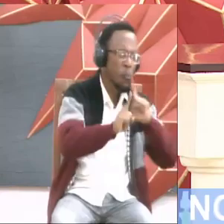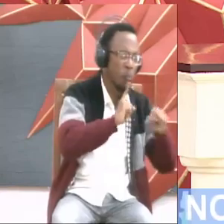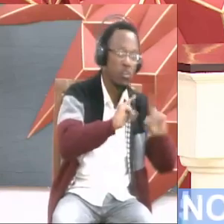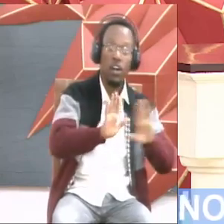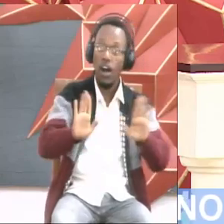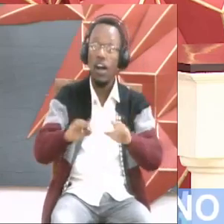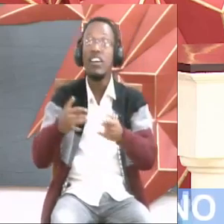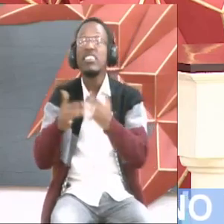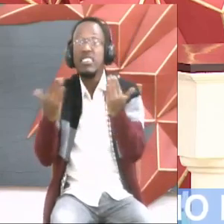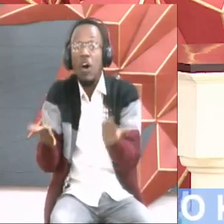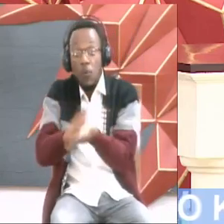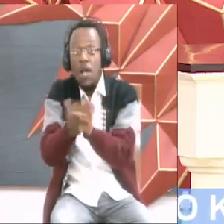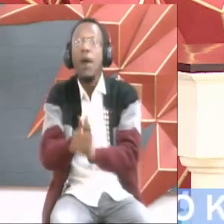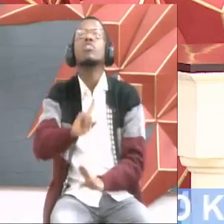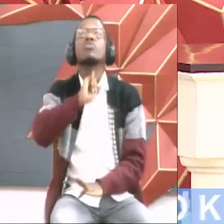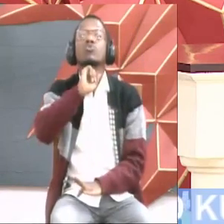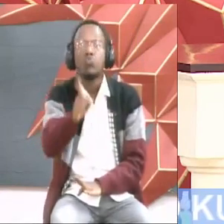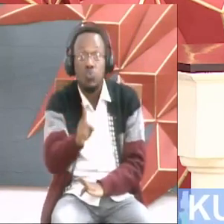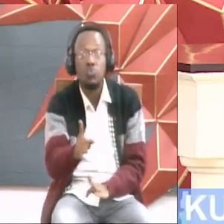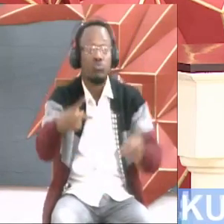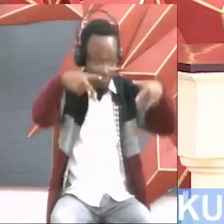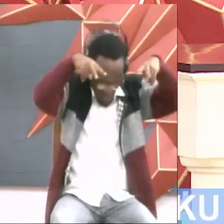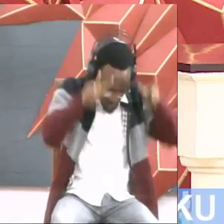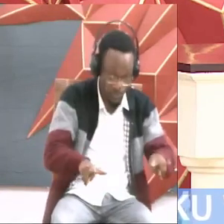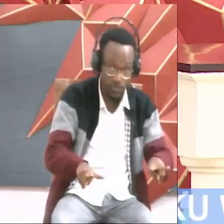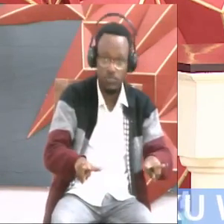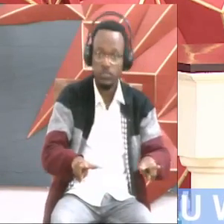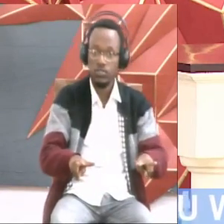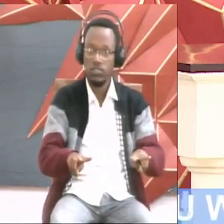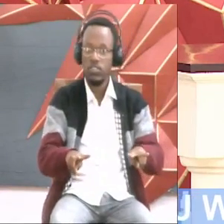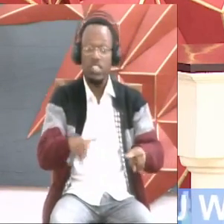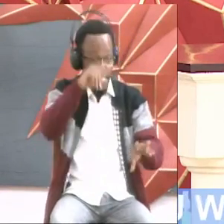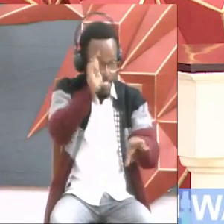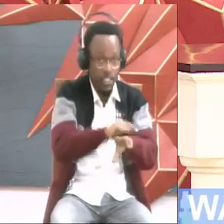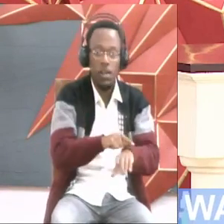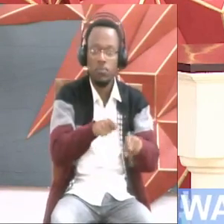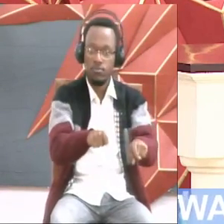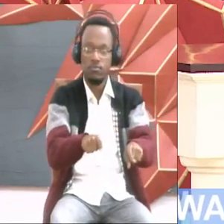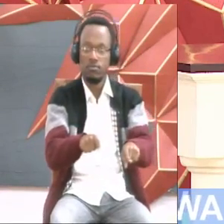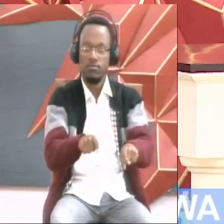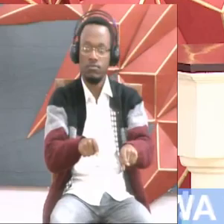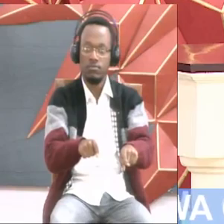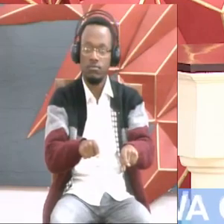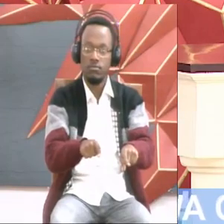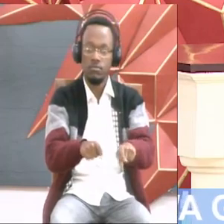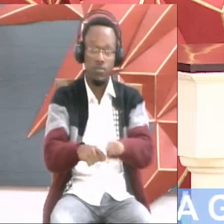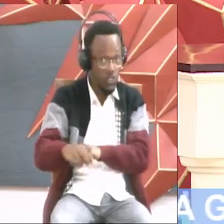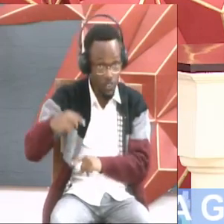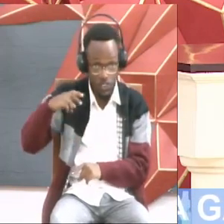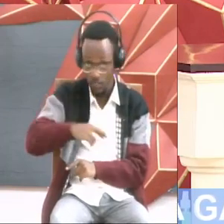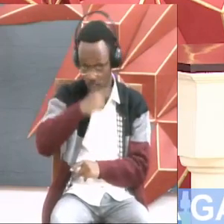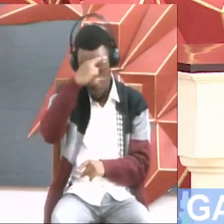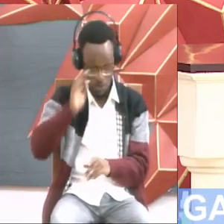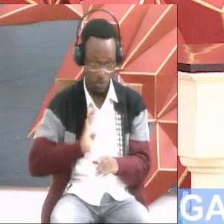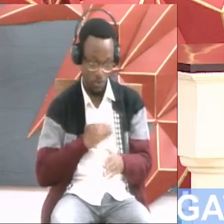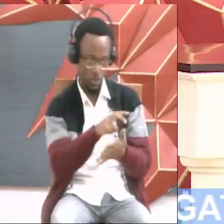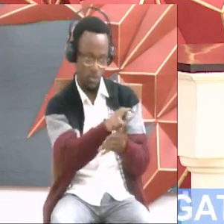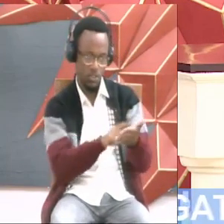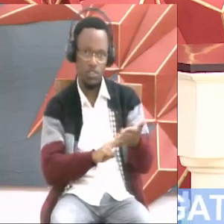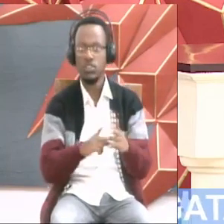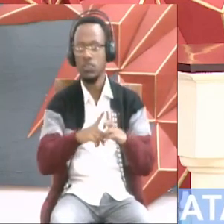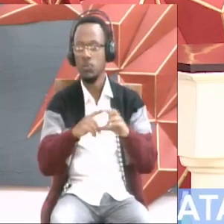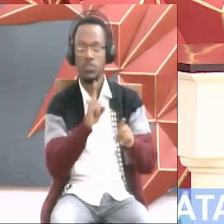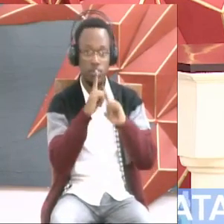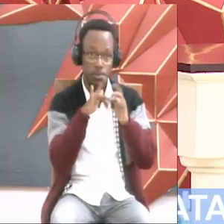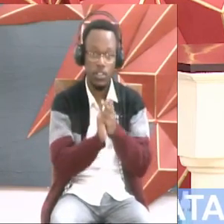annonce, mais que nous puissions vivre dans des choses tangibles que Dieu, le Dieu tout puissant, a annoncé. C'est pourquoi